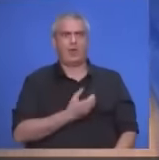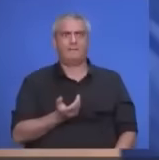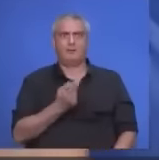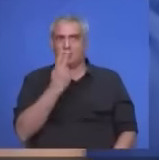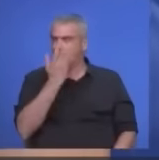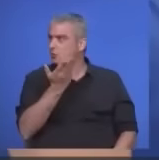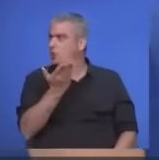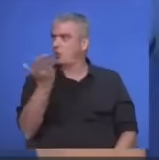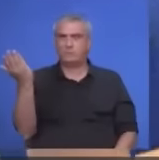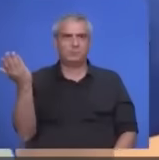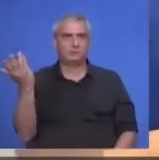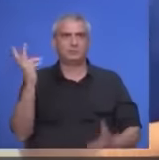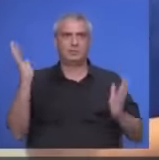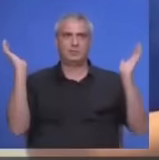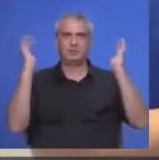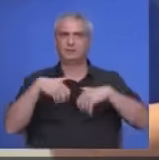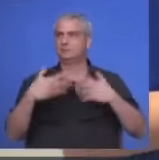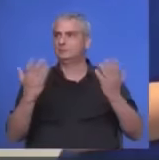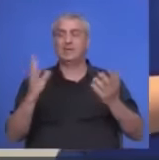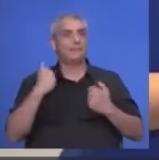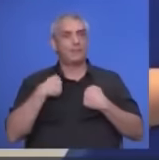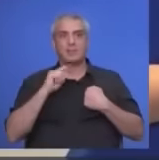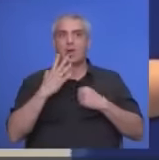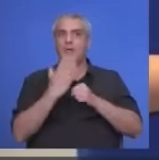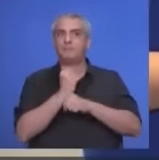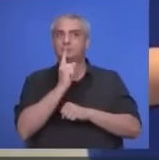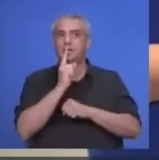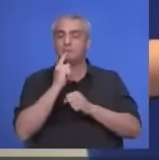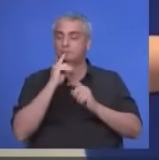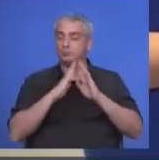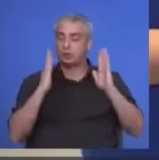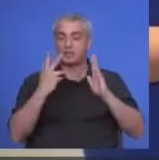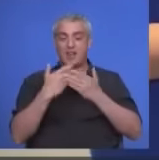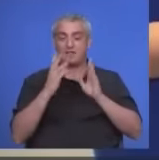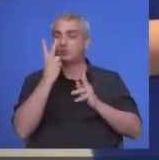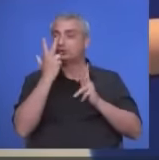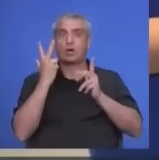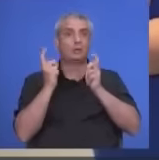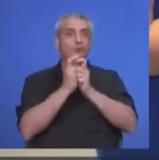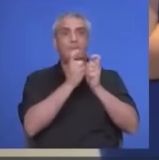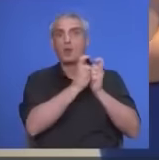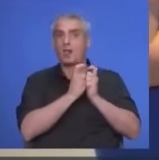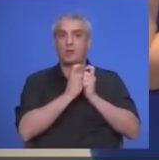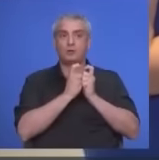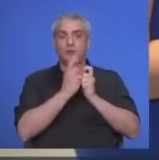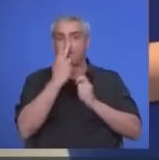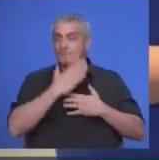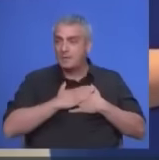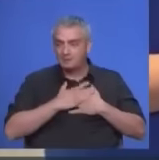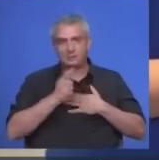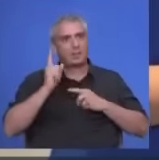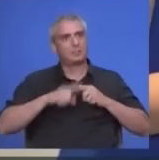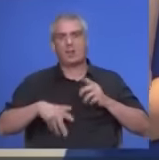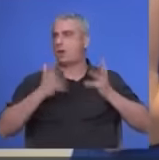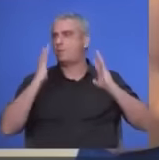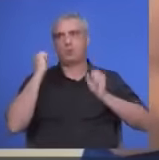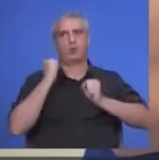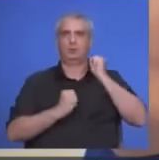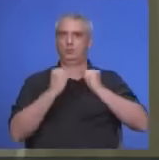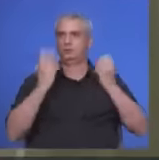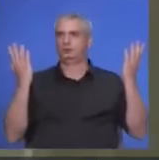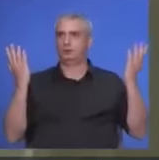זה? בעיניי זה קריסה. אם אני לא מצליחה בשנה לפתוח שלוש מחלקות, בעיניי זו תקלה